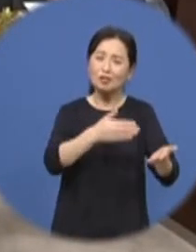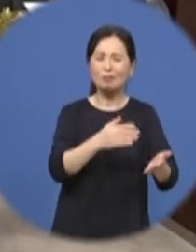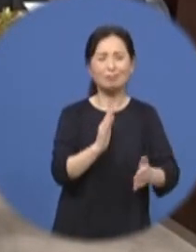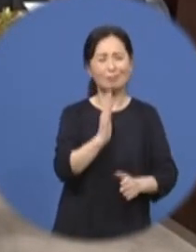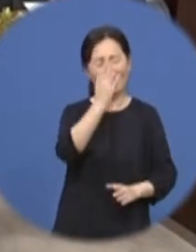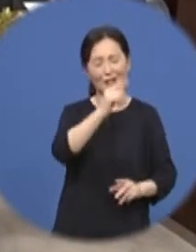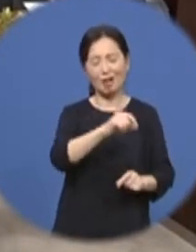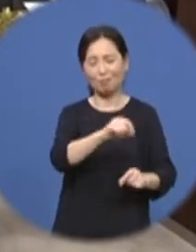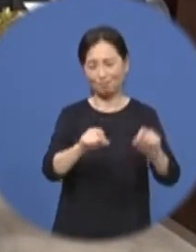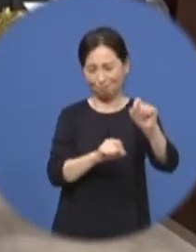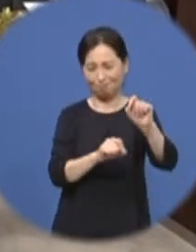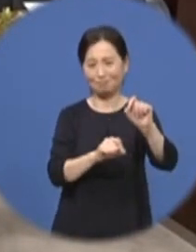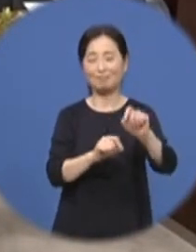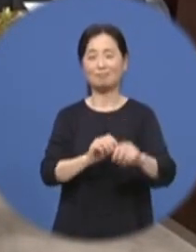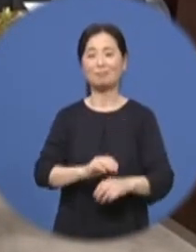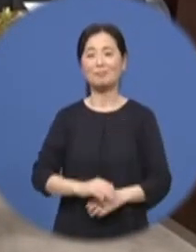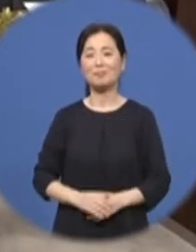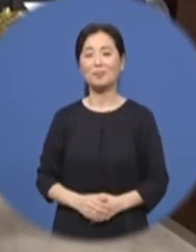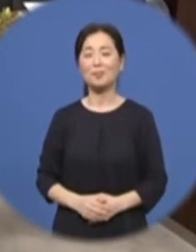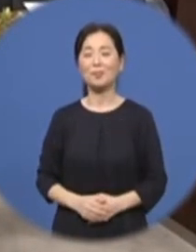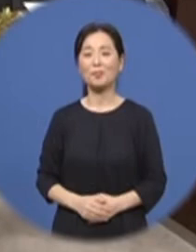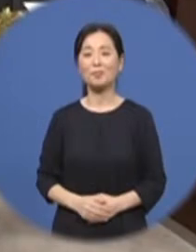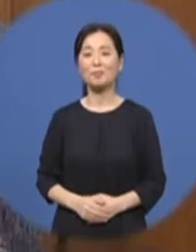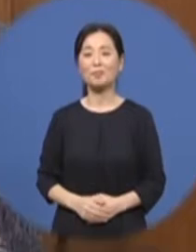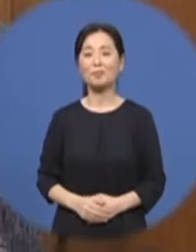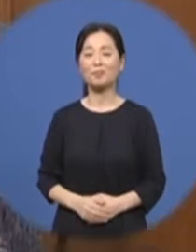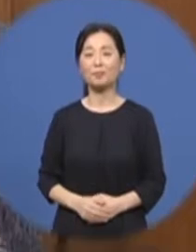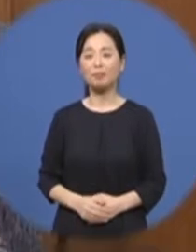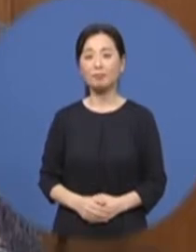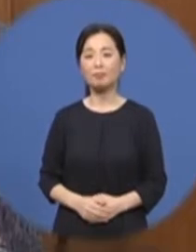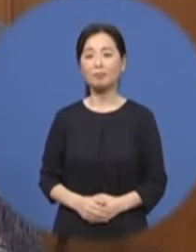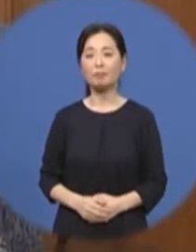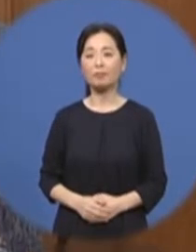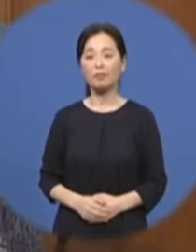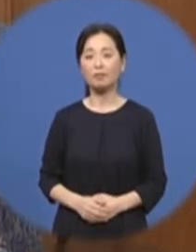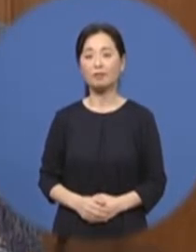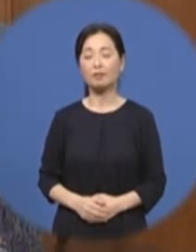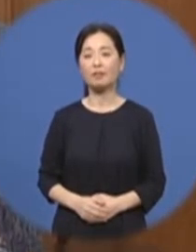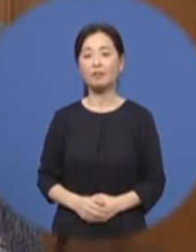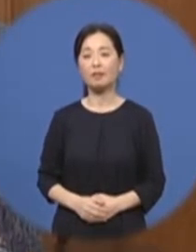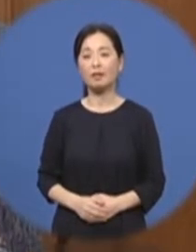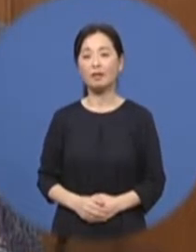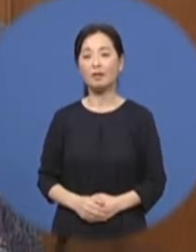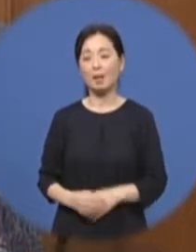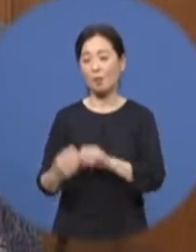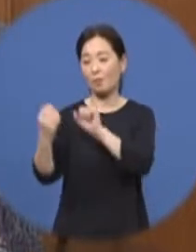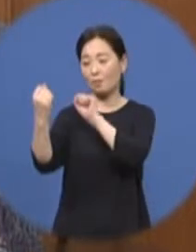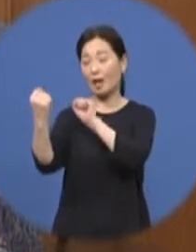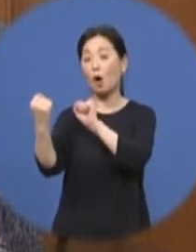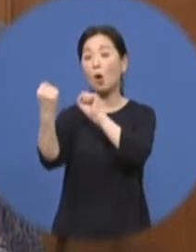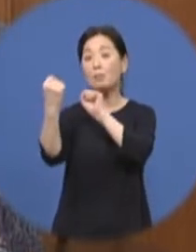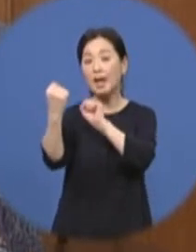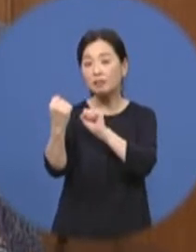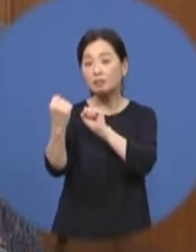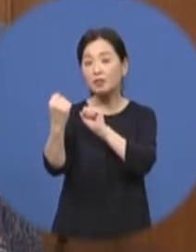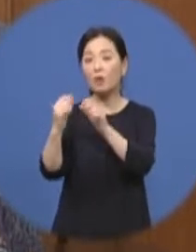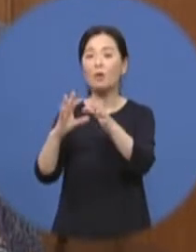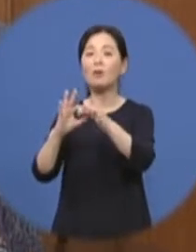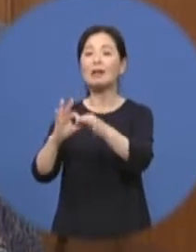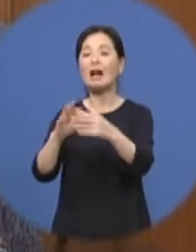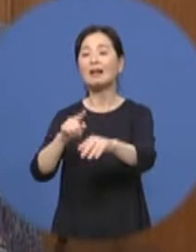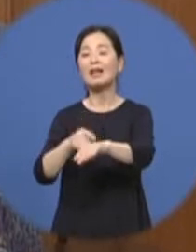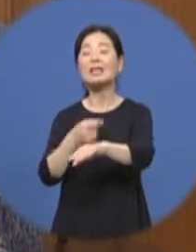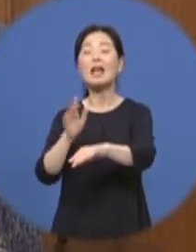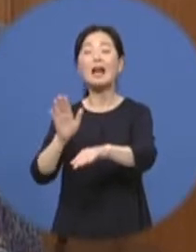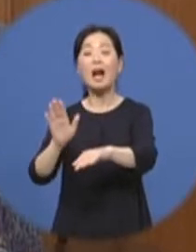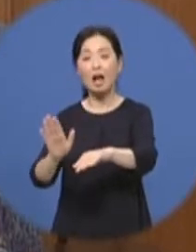ないって言うんですけれどもでも顔が見える距離に、その関係性があることで子どもた